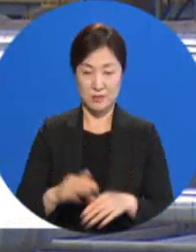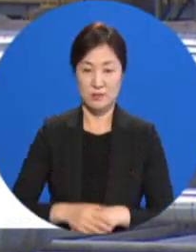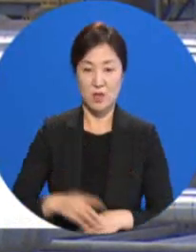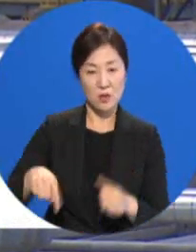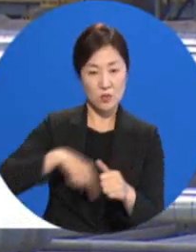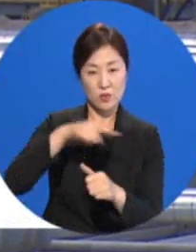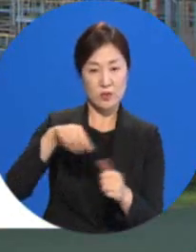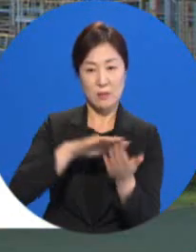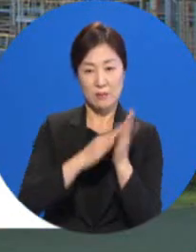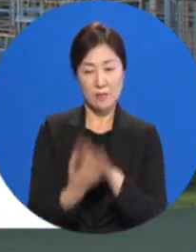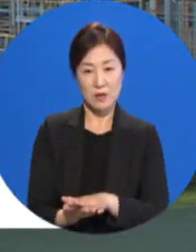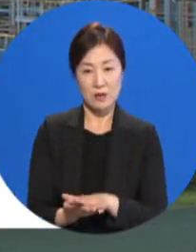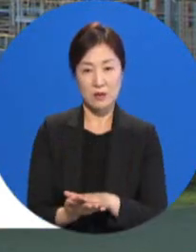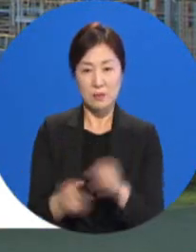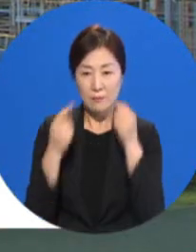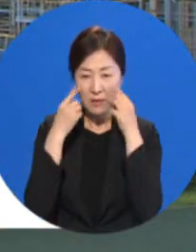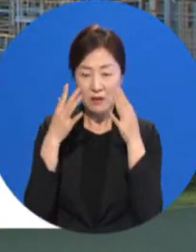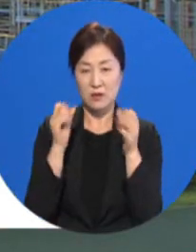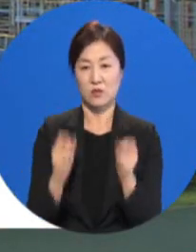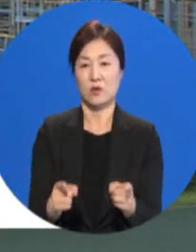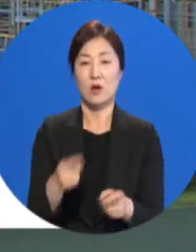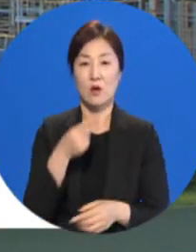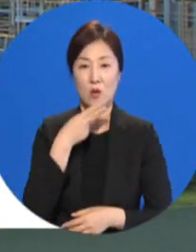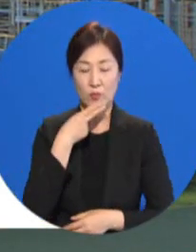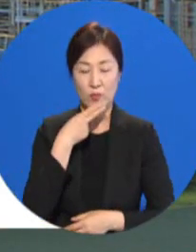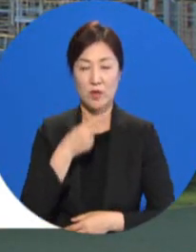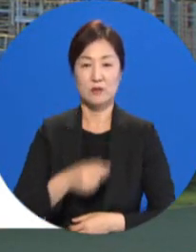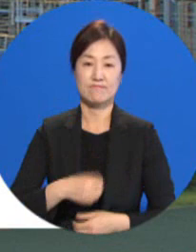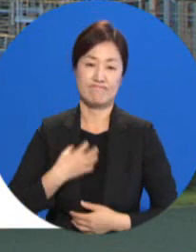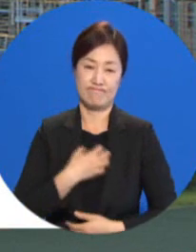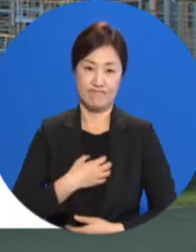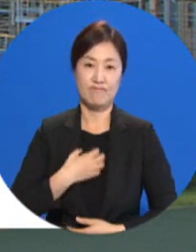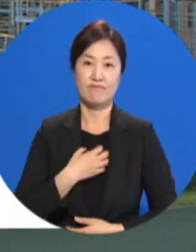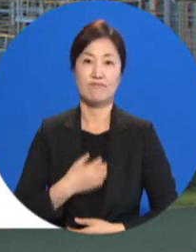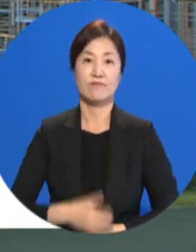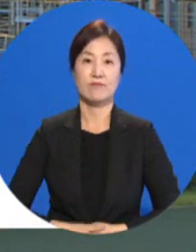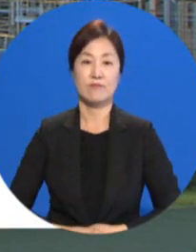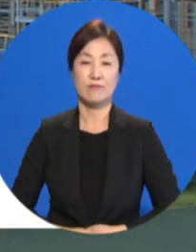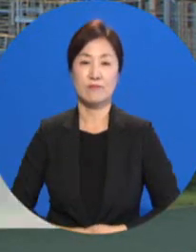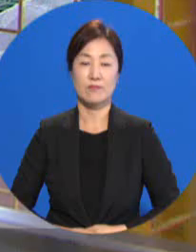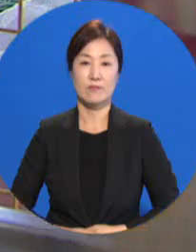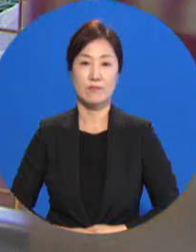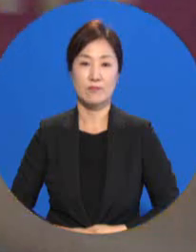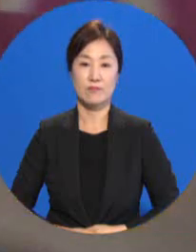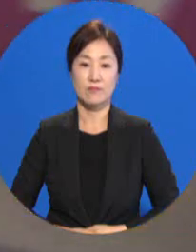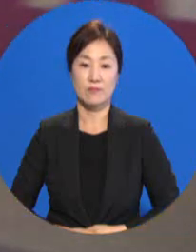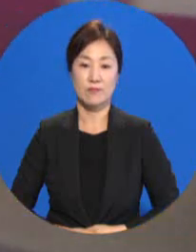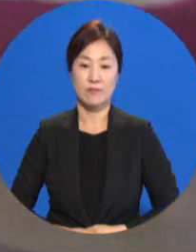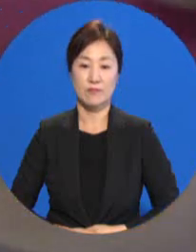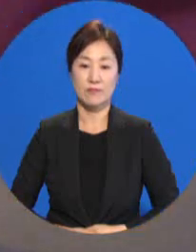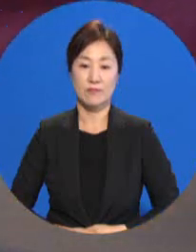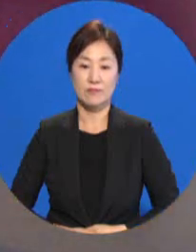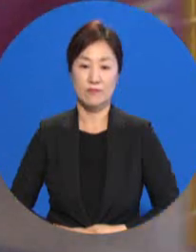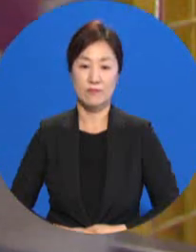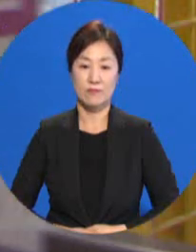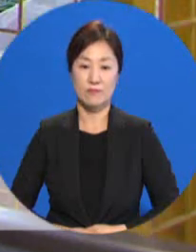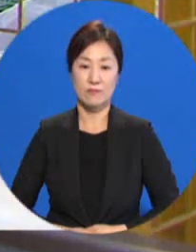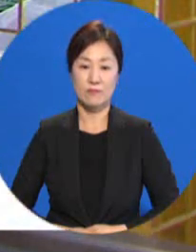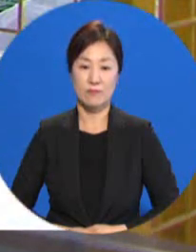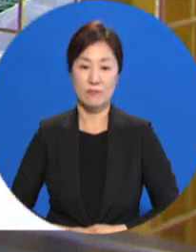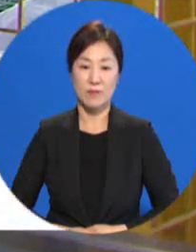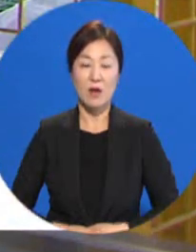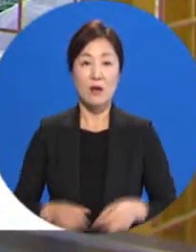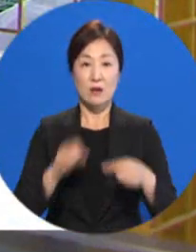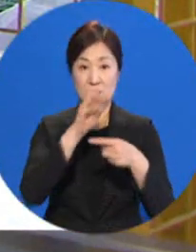분위기를 반전시킬 만한 뚜렷한 호재가 보이지 않는다는 것이 가장 큰 문제입니다. 3분기에도 수급 상황은 크게 개선되지 않을